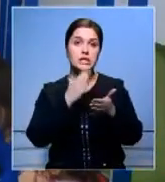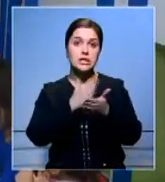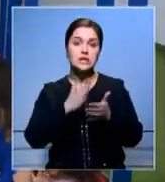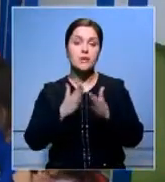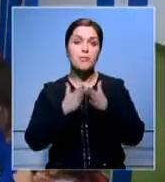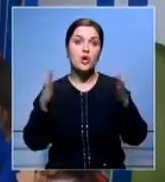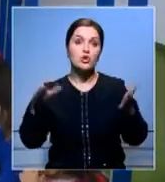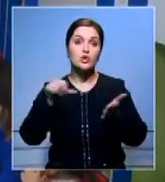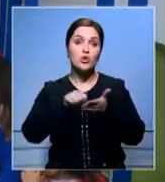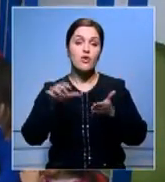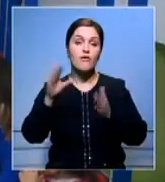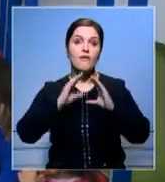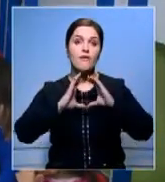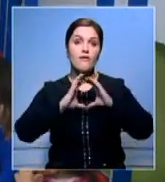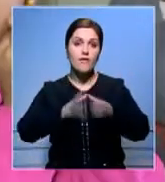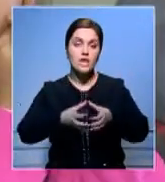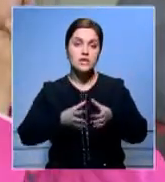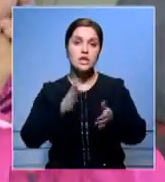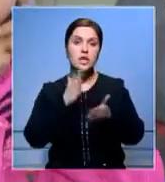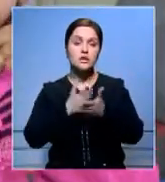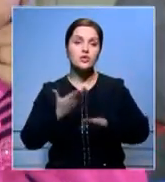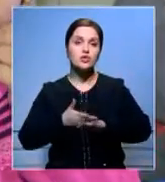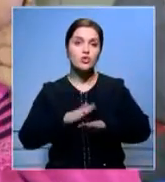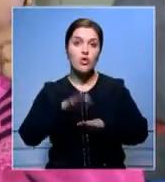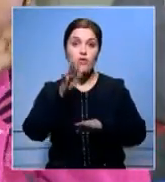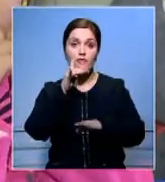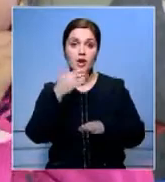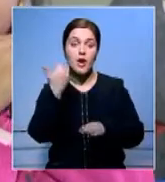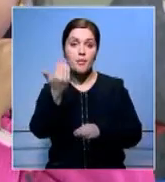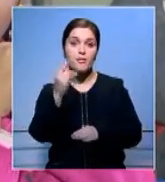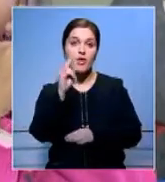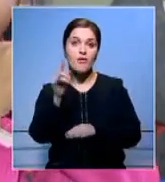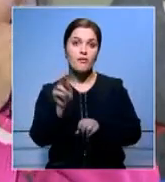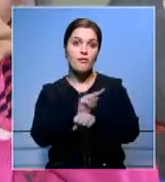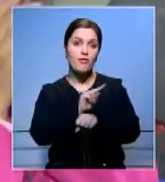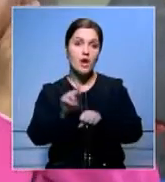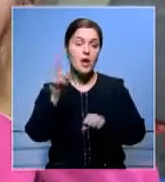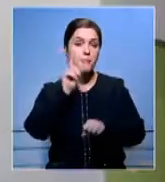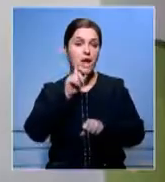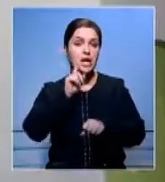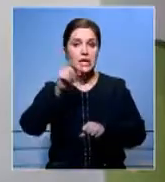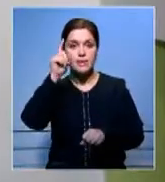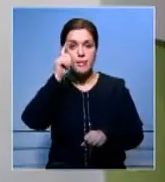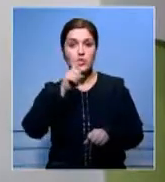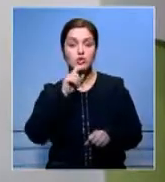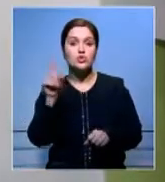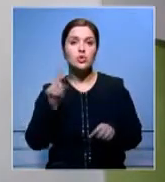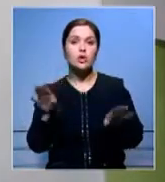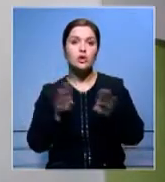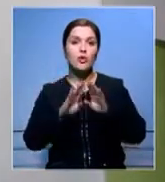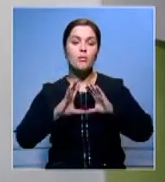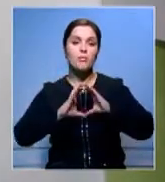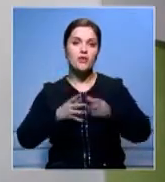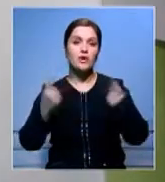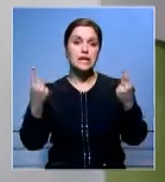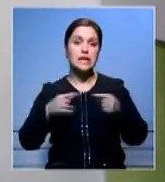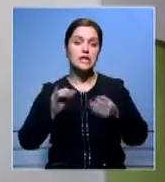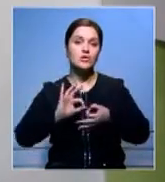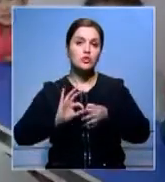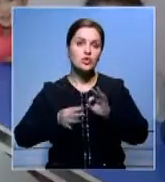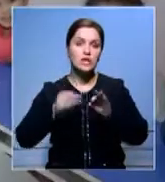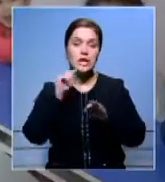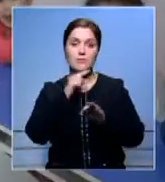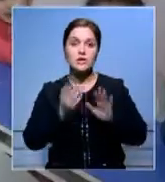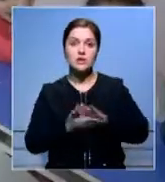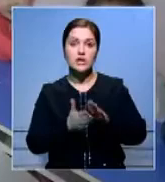они. Весь мир переживает нелегкие времена. Маленькие подопечные Гульзиры и Жолдасбековы пока не понимают, что такое мировой кризис и